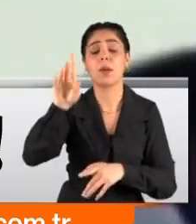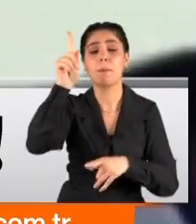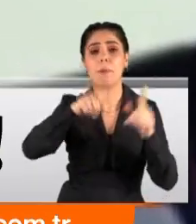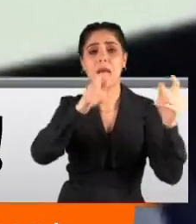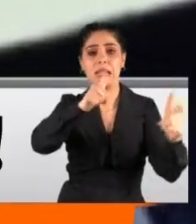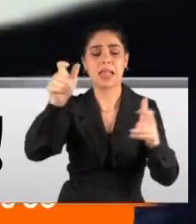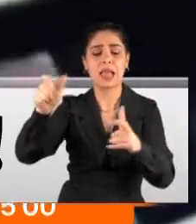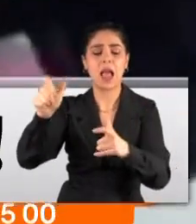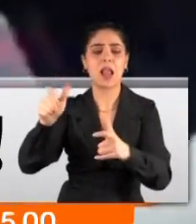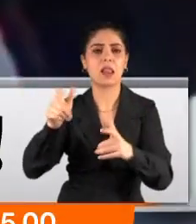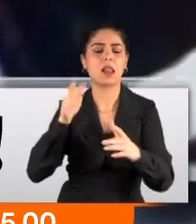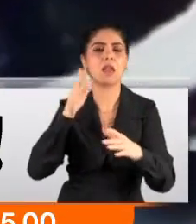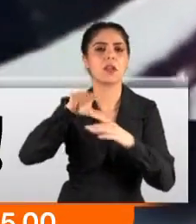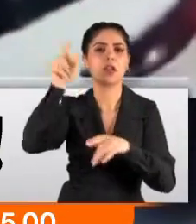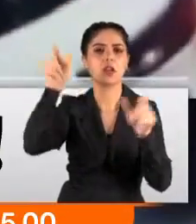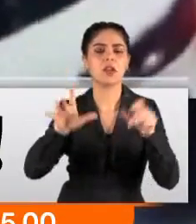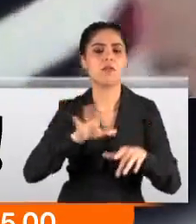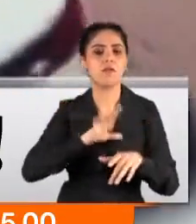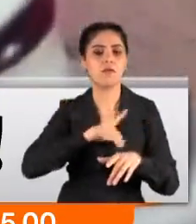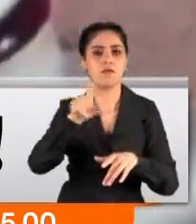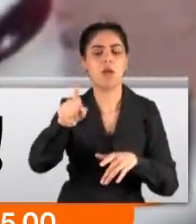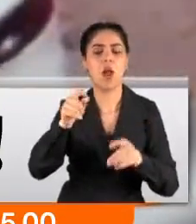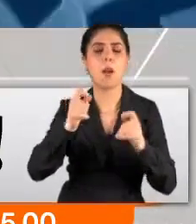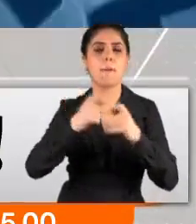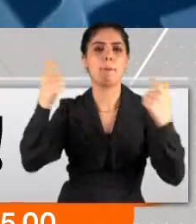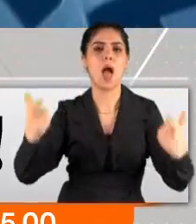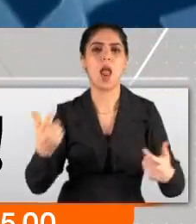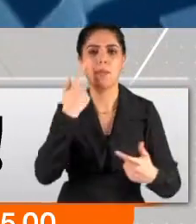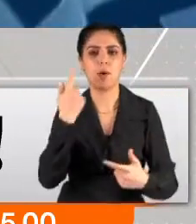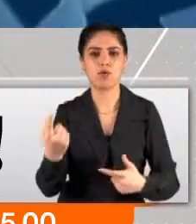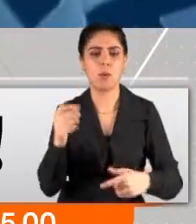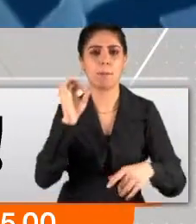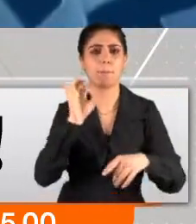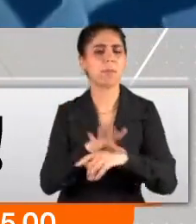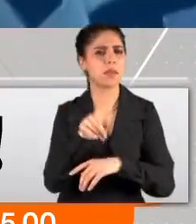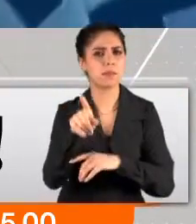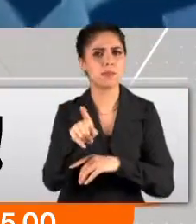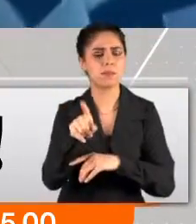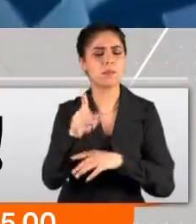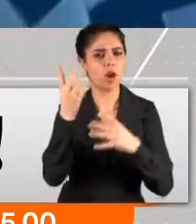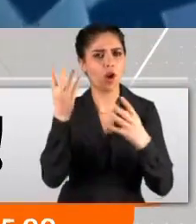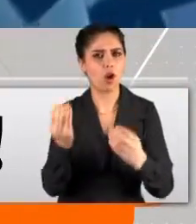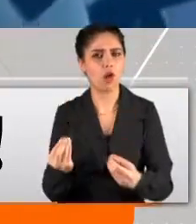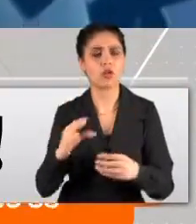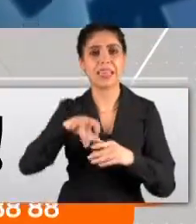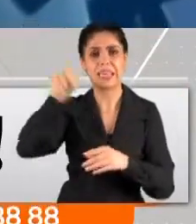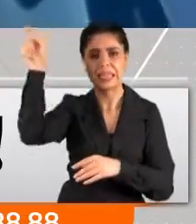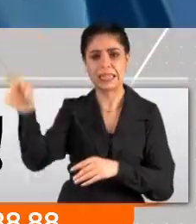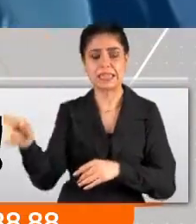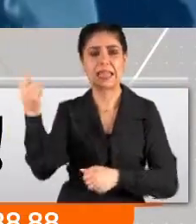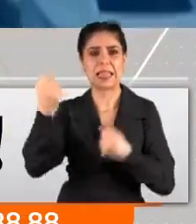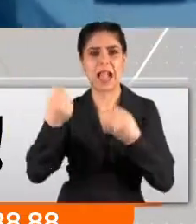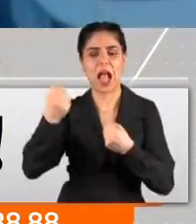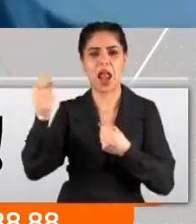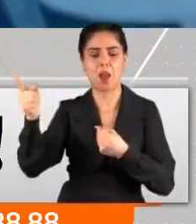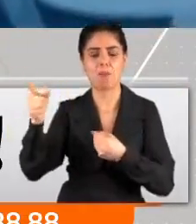noktalarını gözlerine kestirmiş durumda. Onlardan biri de Bayrampaşa. Her şey saniyeler içinde ve bir anda oldu. Hırsız onu getiren araçtan